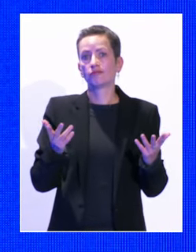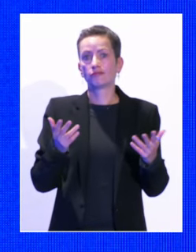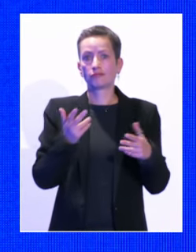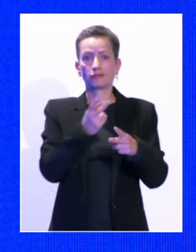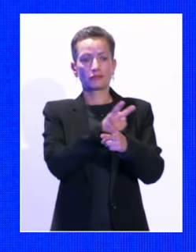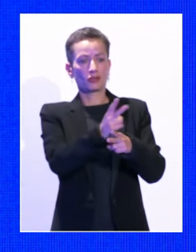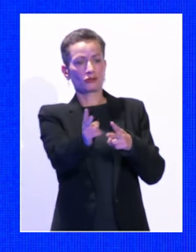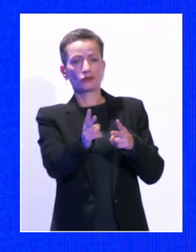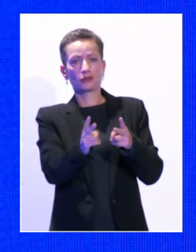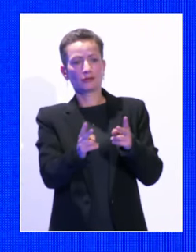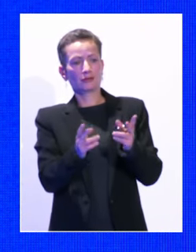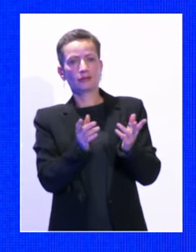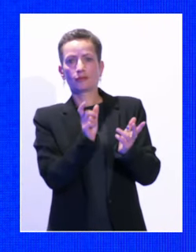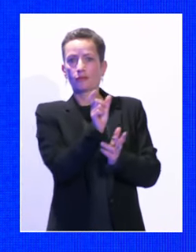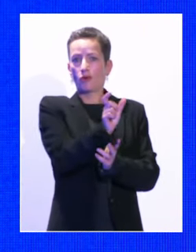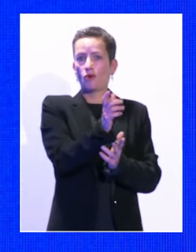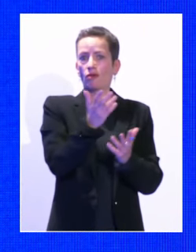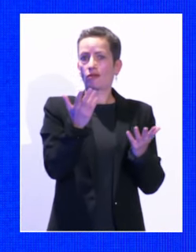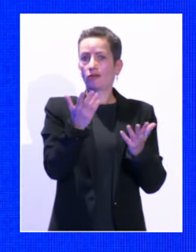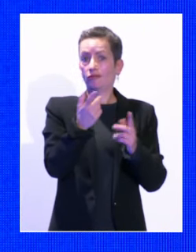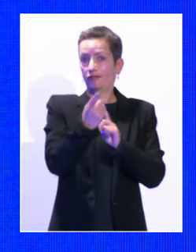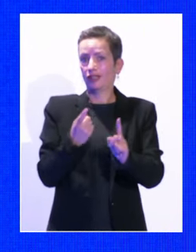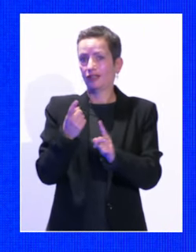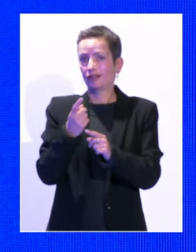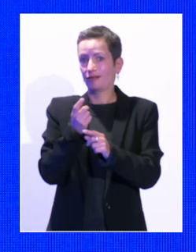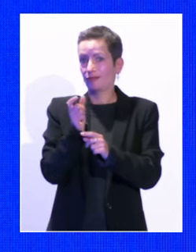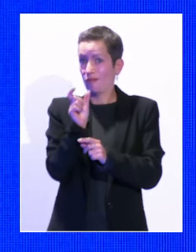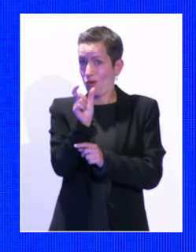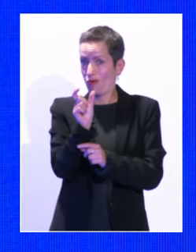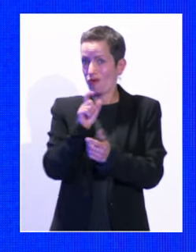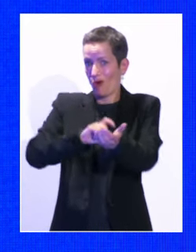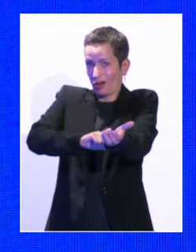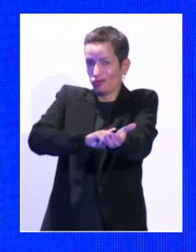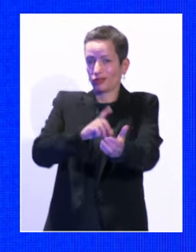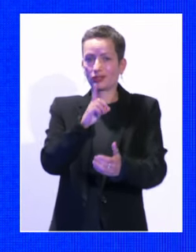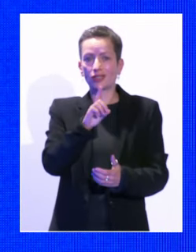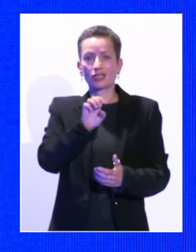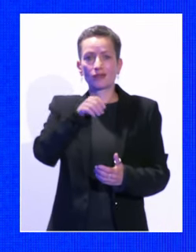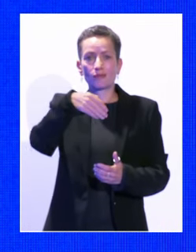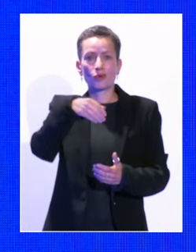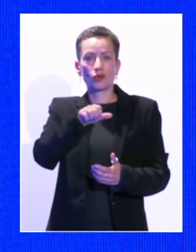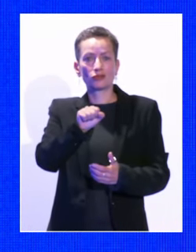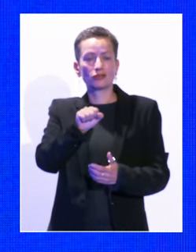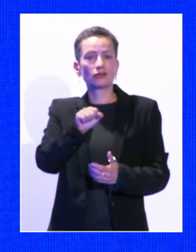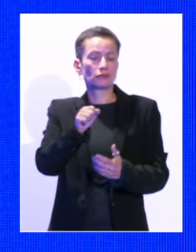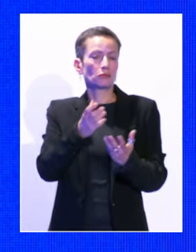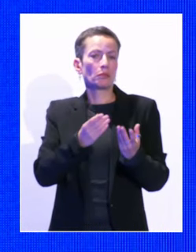même. Démos, c'est le peuple des citoyens.